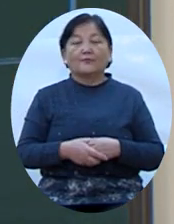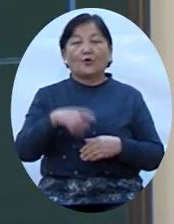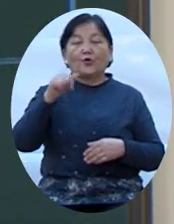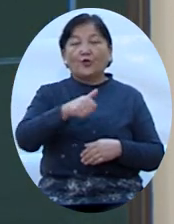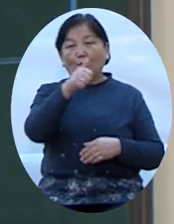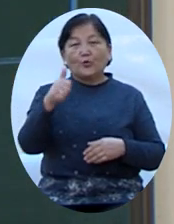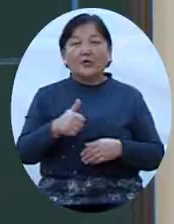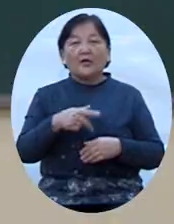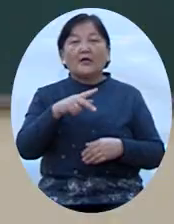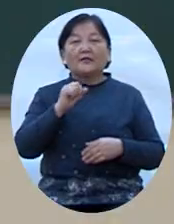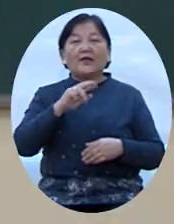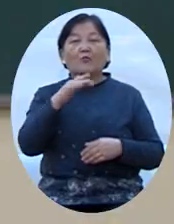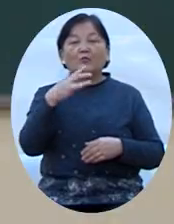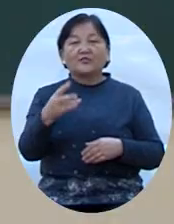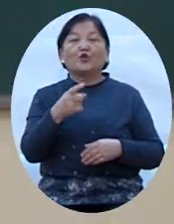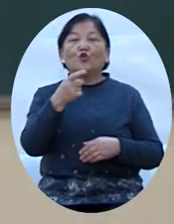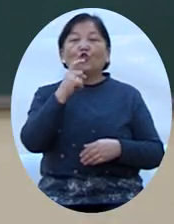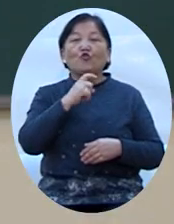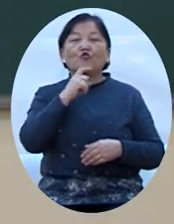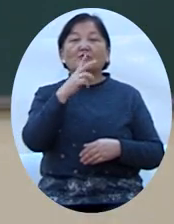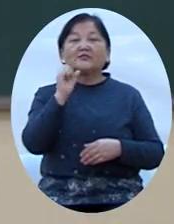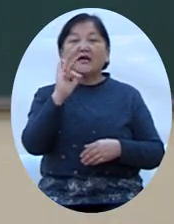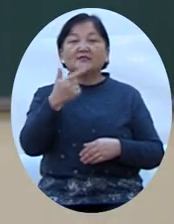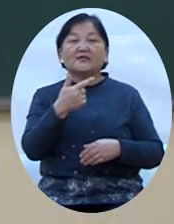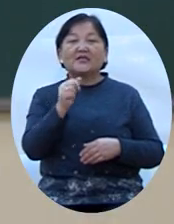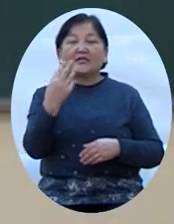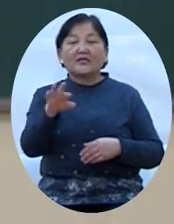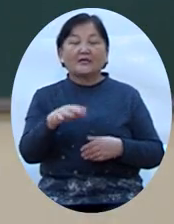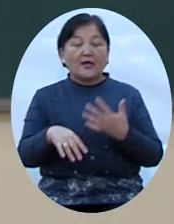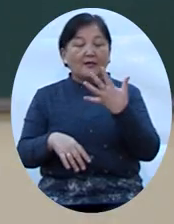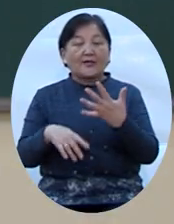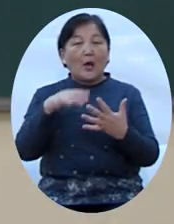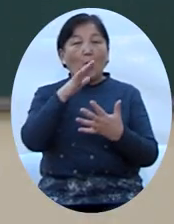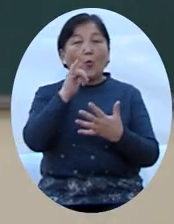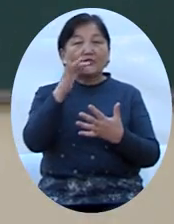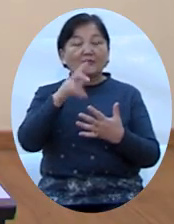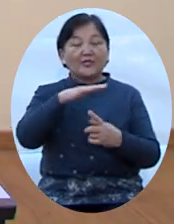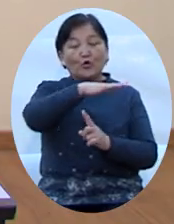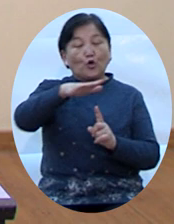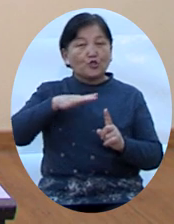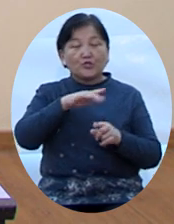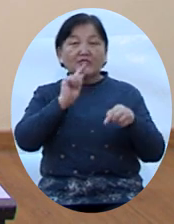Одоо бүгдээрээ лакмусын хөх цаасыг ашиглан 5 уусмлынхаа орчинг шалгая.